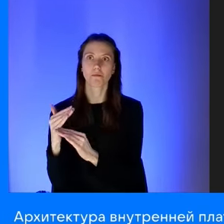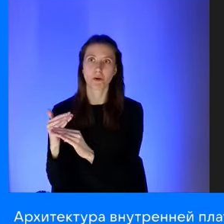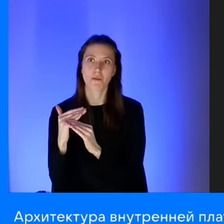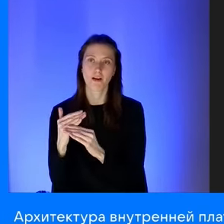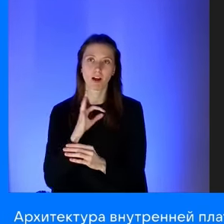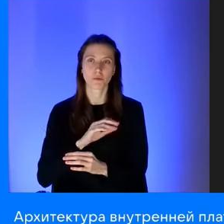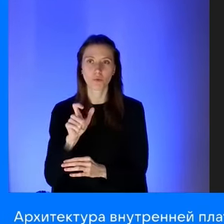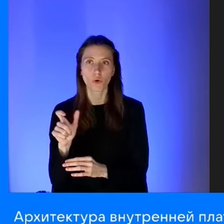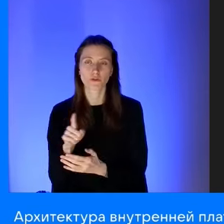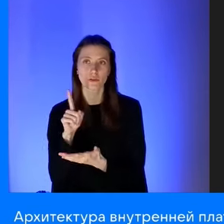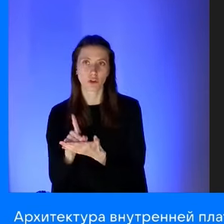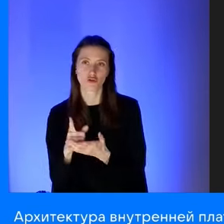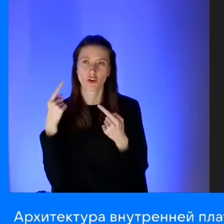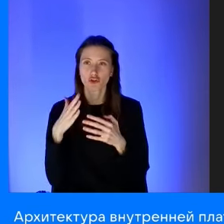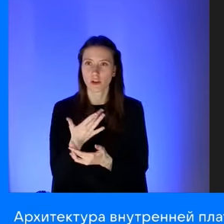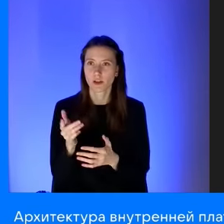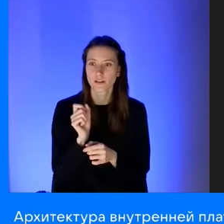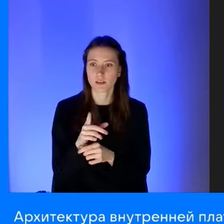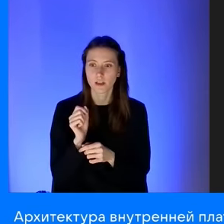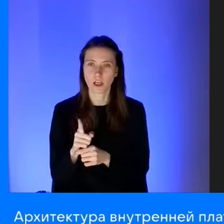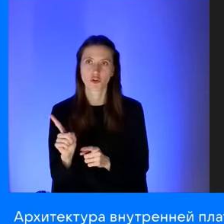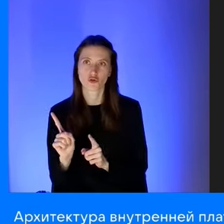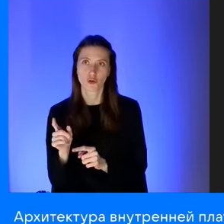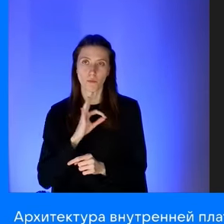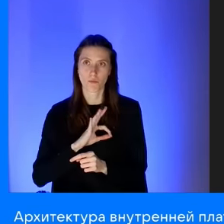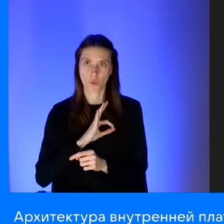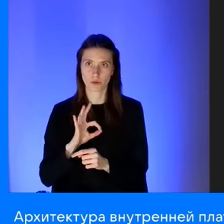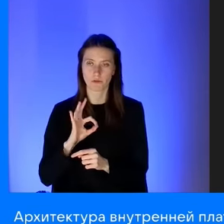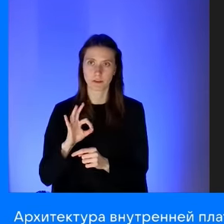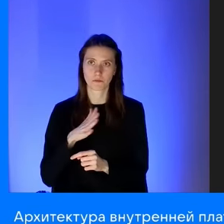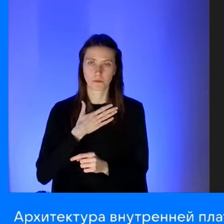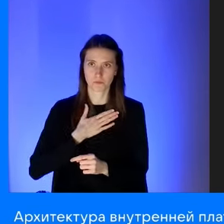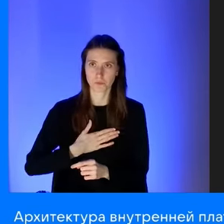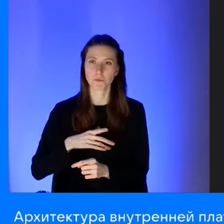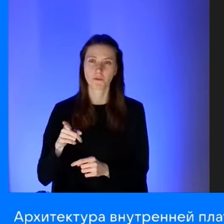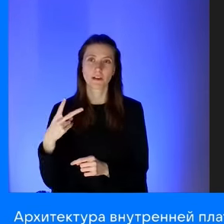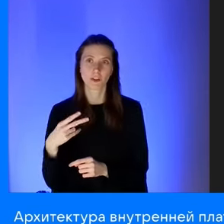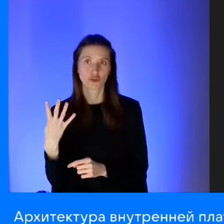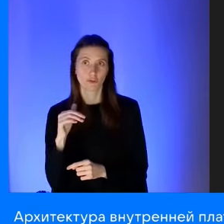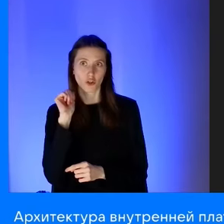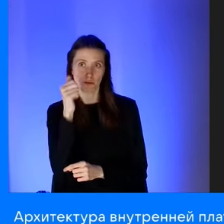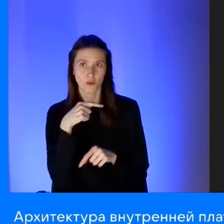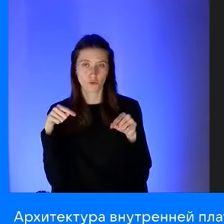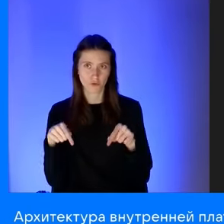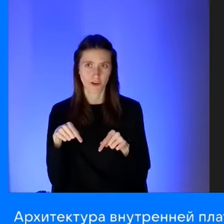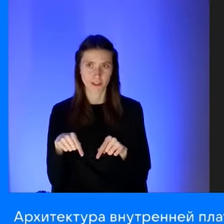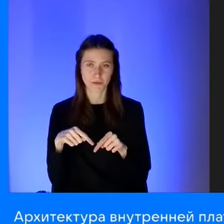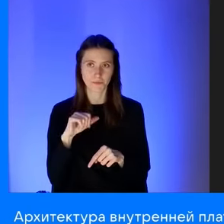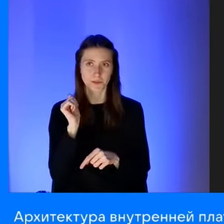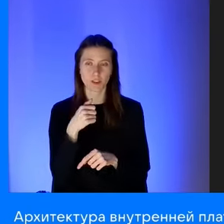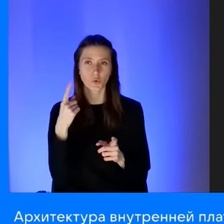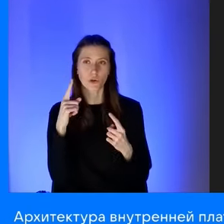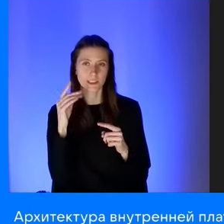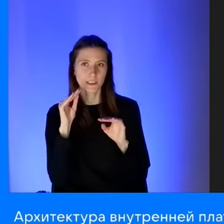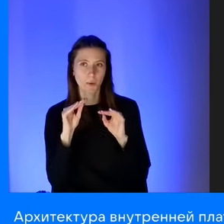те задачи за которым пользователи приходит потому что там в двадцать четвёртом году который сейчас наступил разработчики